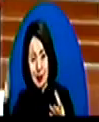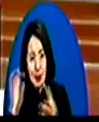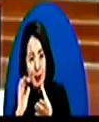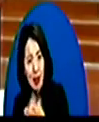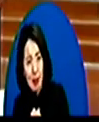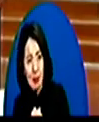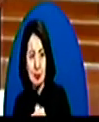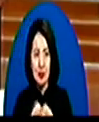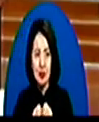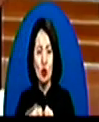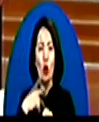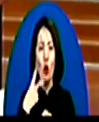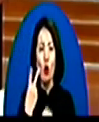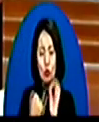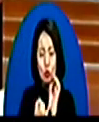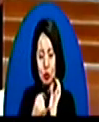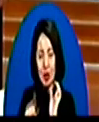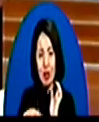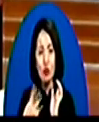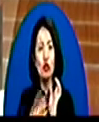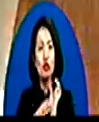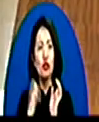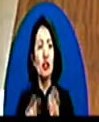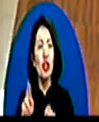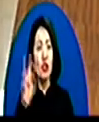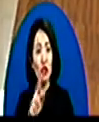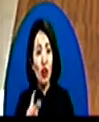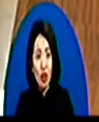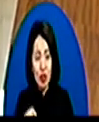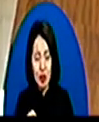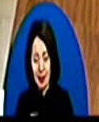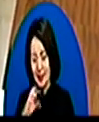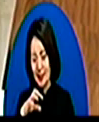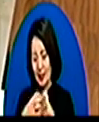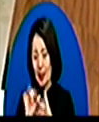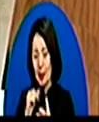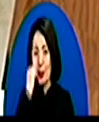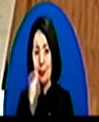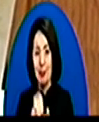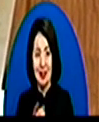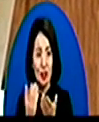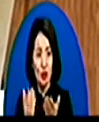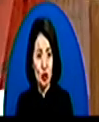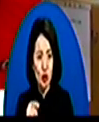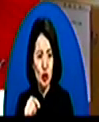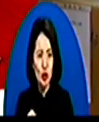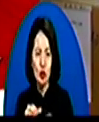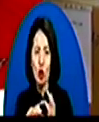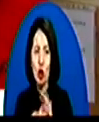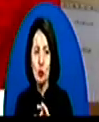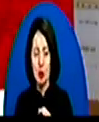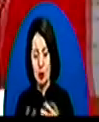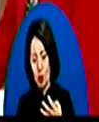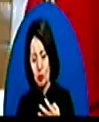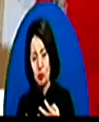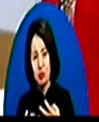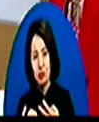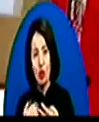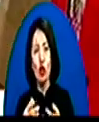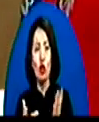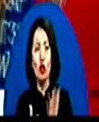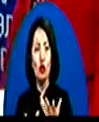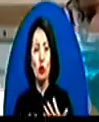нийт 26.9 сая Америк долларыг Дэлхийн банк баталсан. Энэ хүрээнд үе шаттайгаар тоногд хөрөмж нийлүүлж байгаа нь энэ